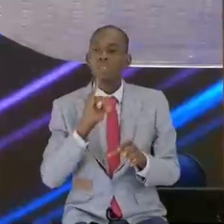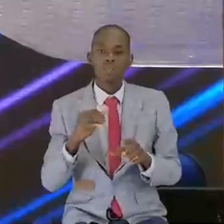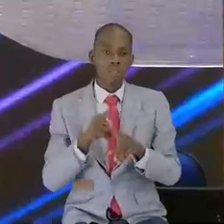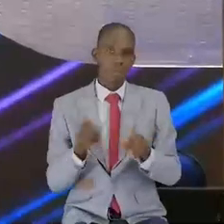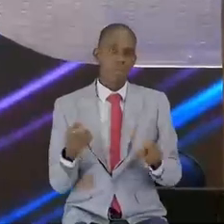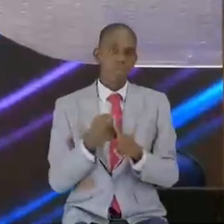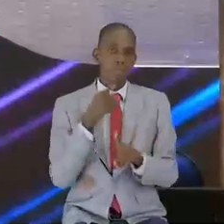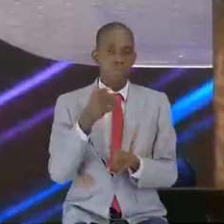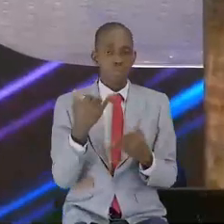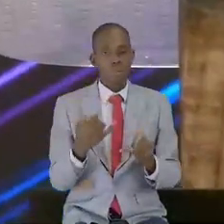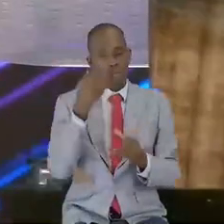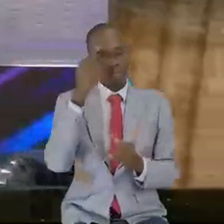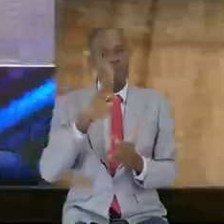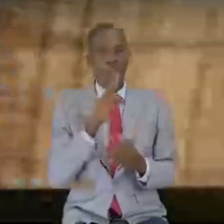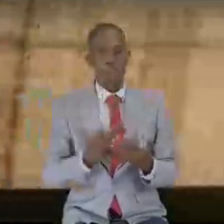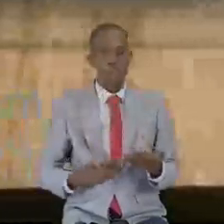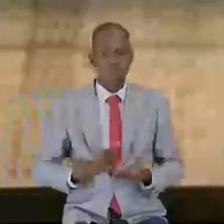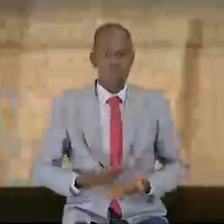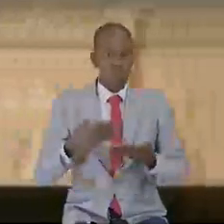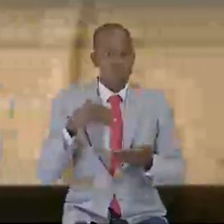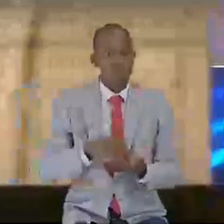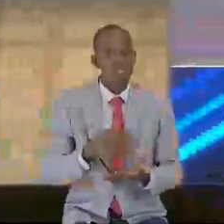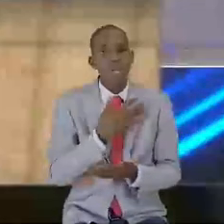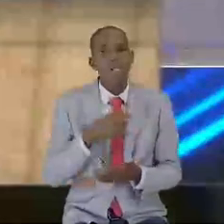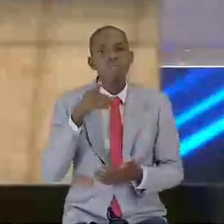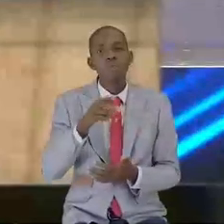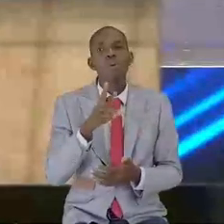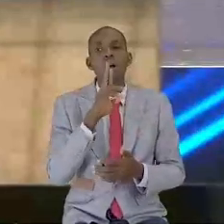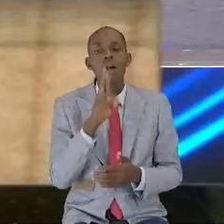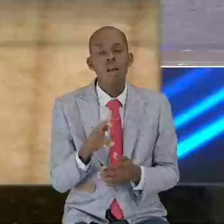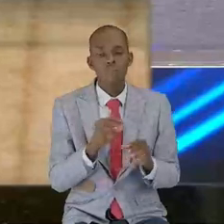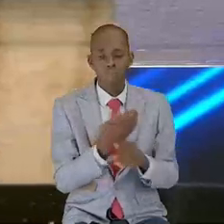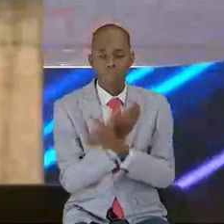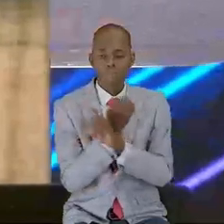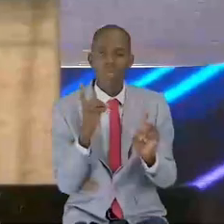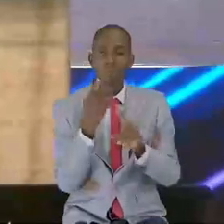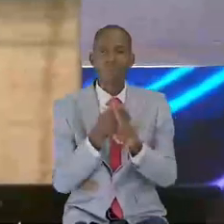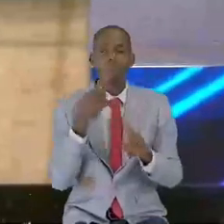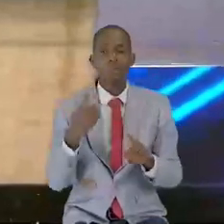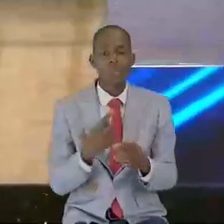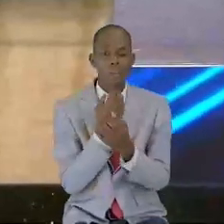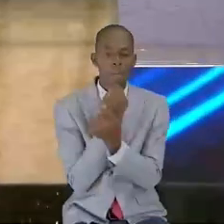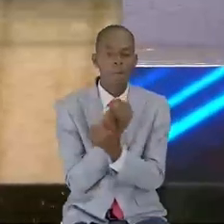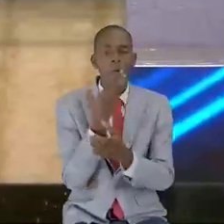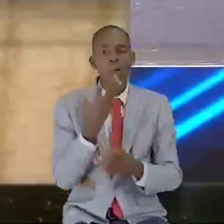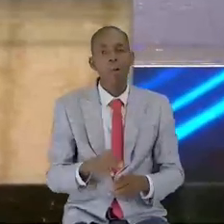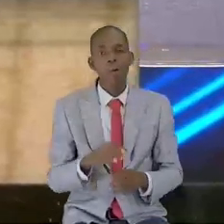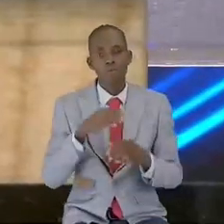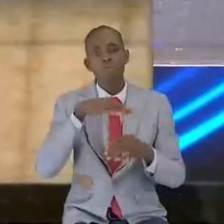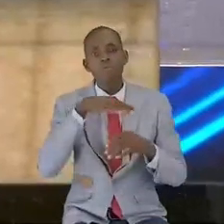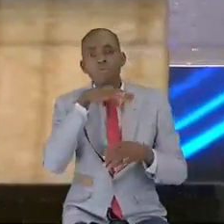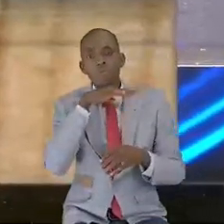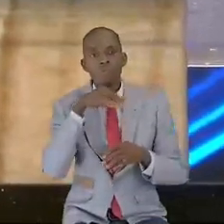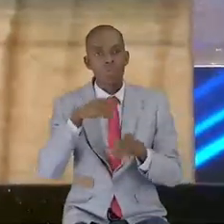changement de vie. Et maintenant, tu es délivré, affranchi de la servitude de la corruption pour avoir part à la liberté